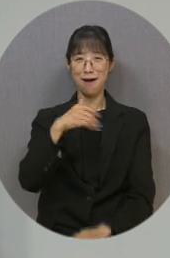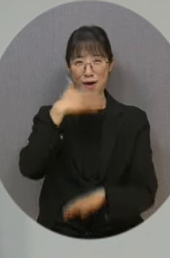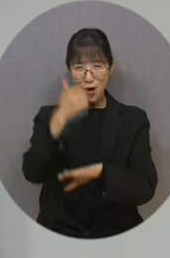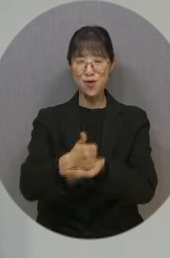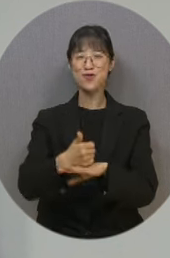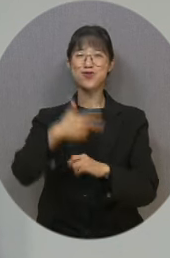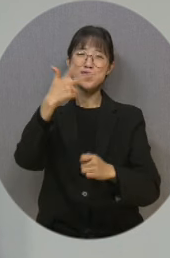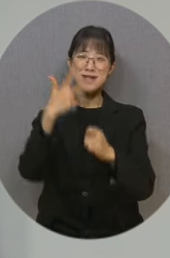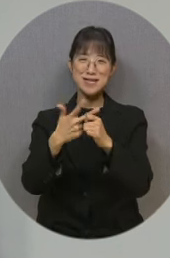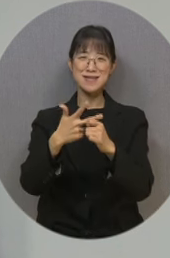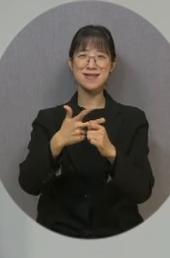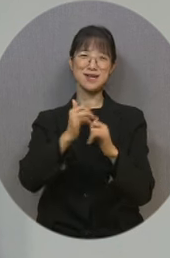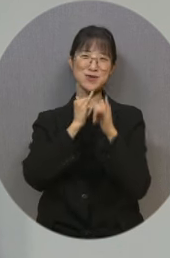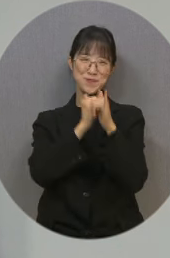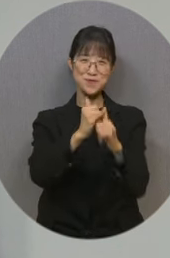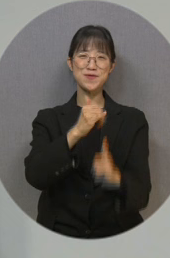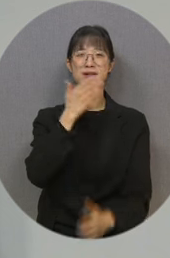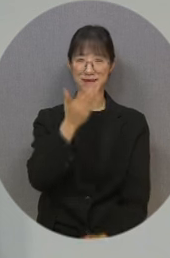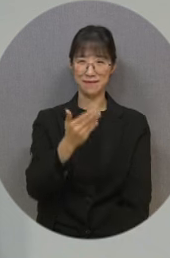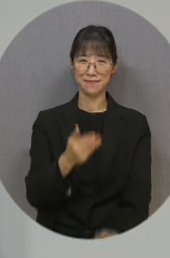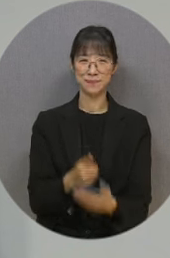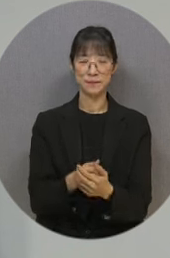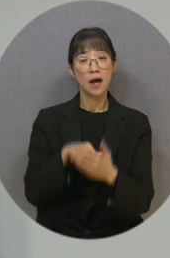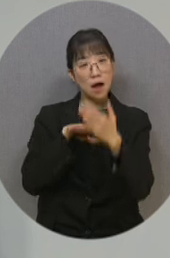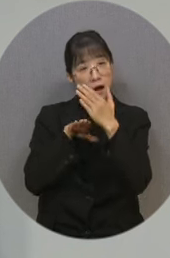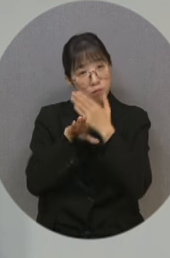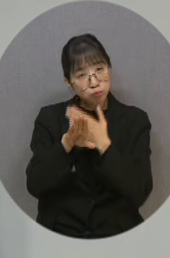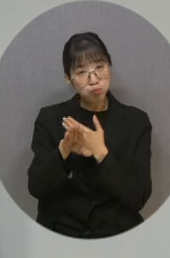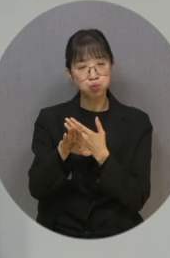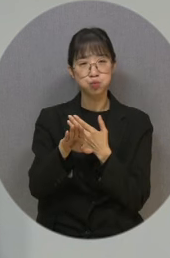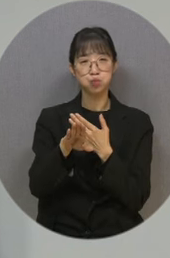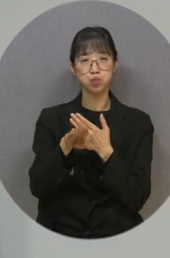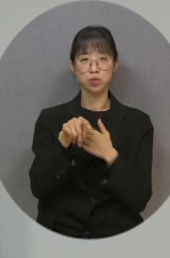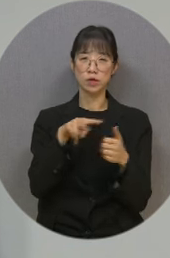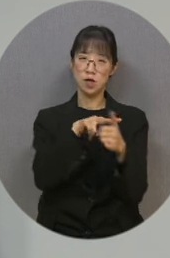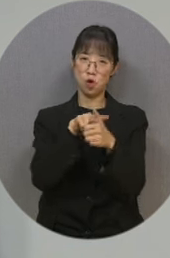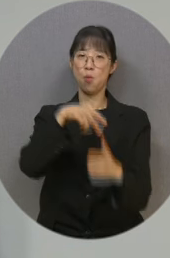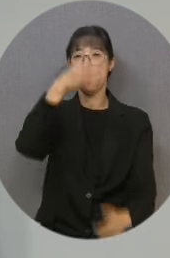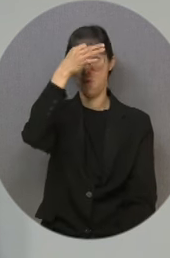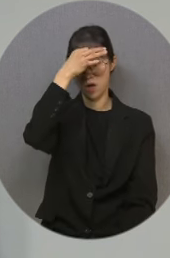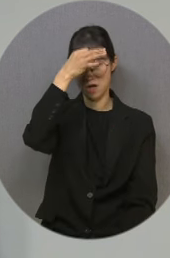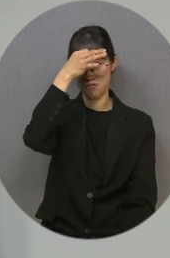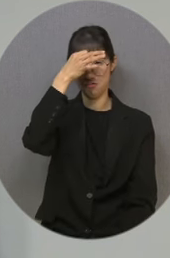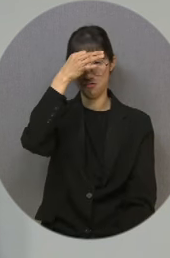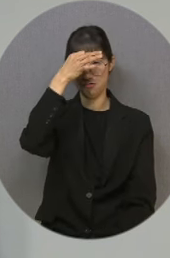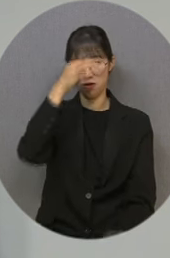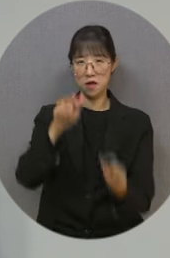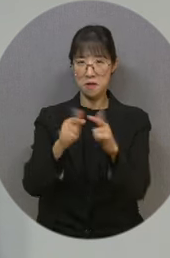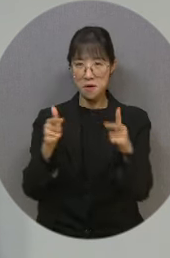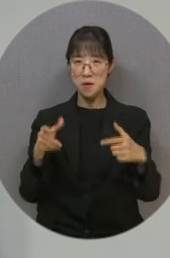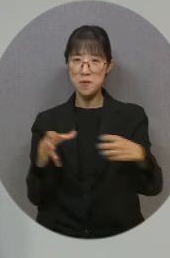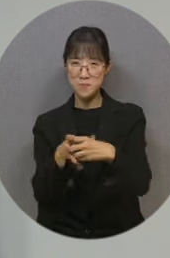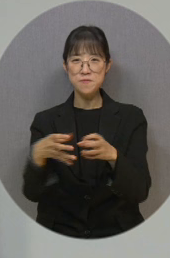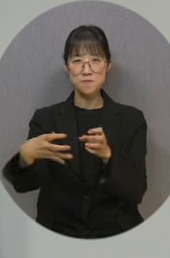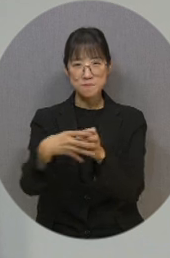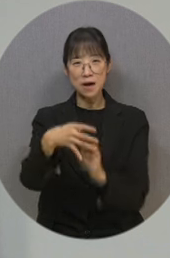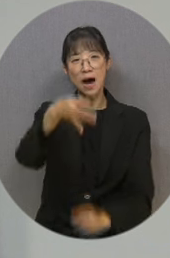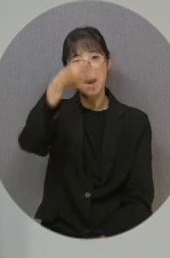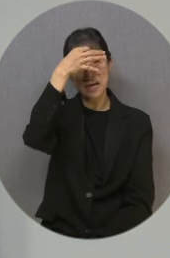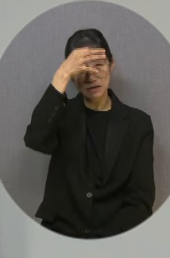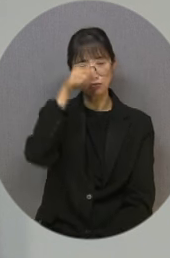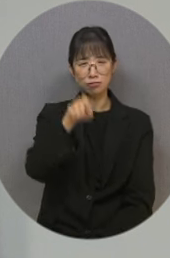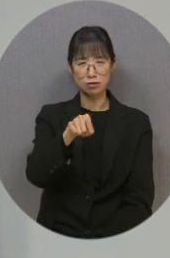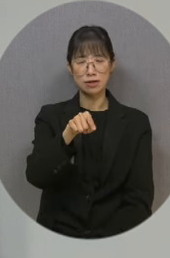종목이냐고요 제가 볼 때는 앞으로는이 정보 기술 융복합 기술 그런